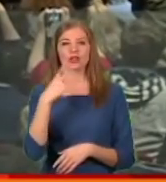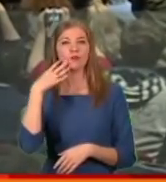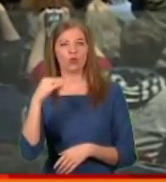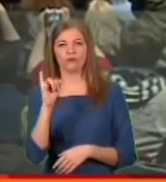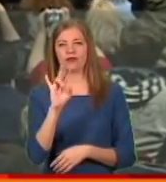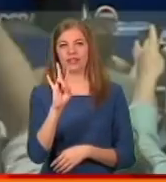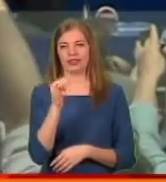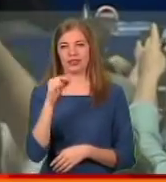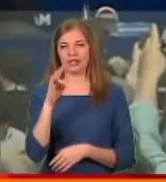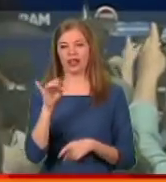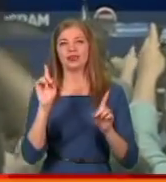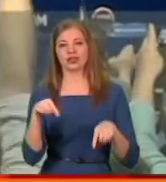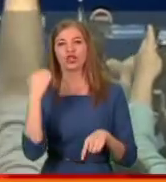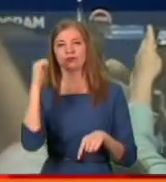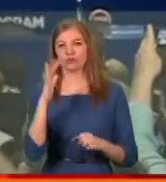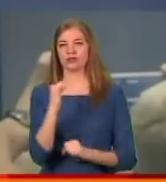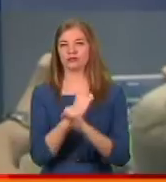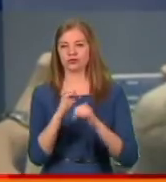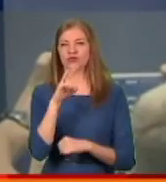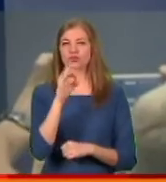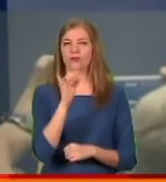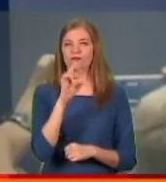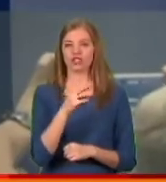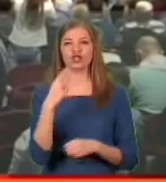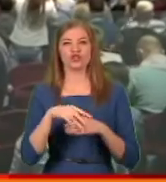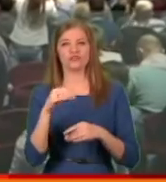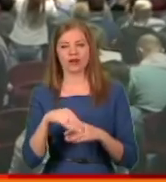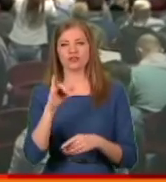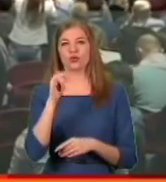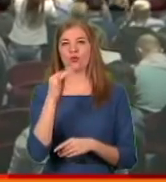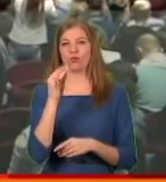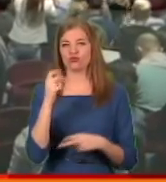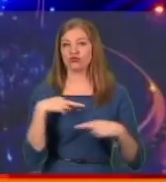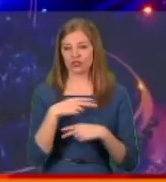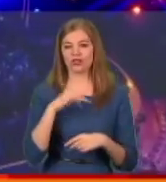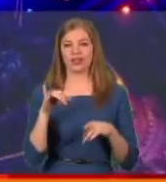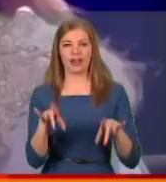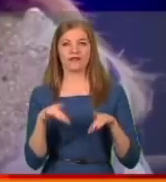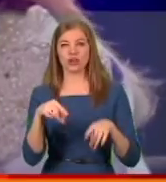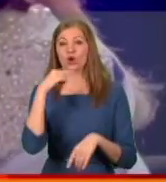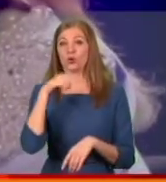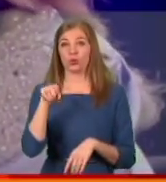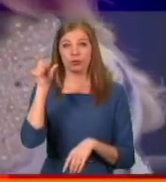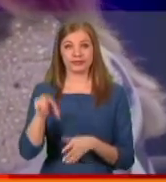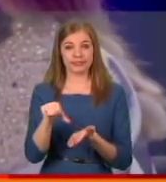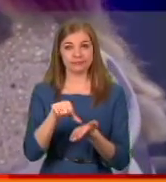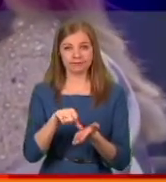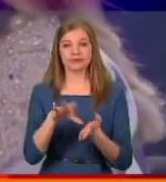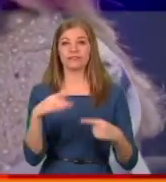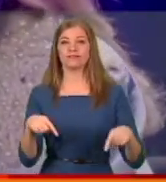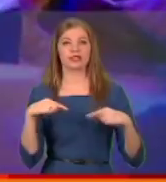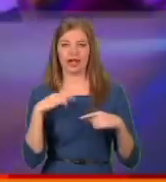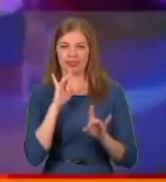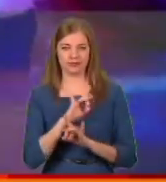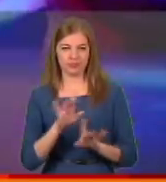та Нідерланди. Також перемогу виборюватимуть Словенія, Швеція, Угорщина та Австралія. Росіянка Юлія Самойлова у фіналі